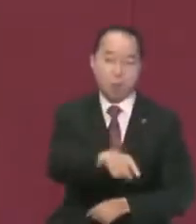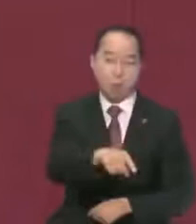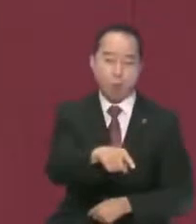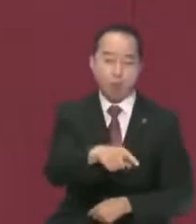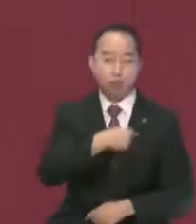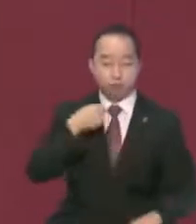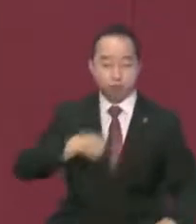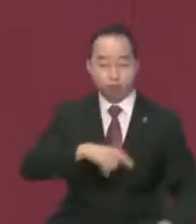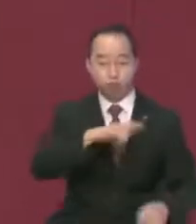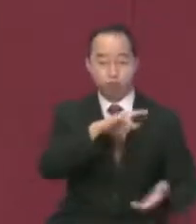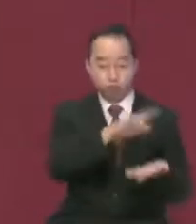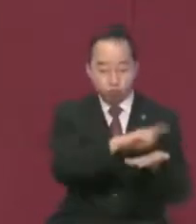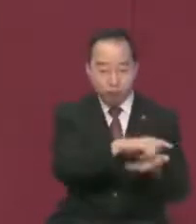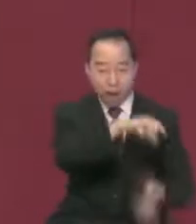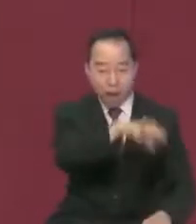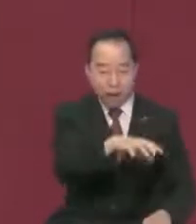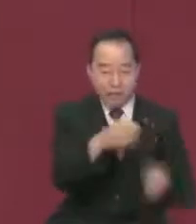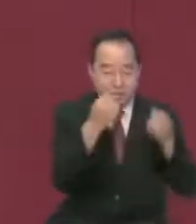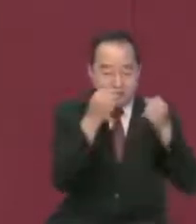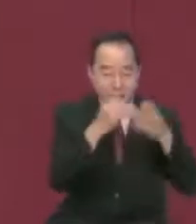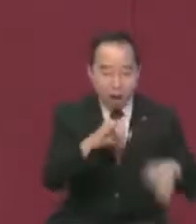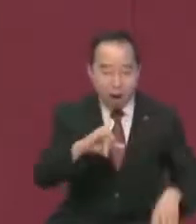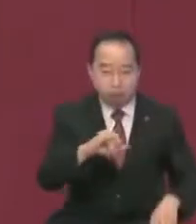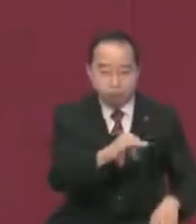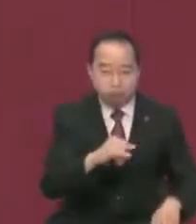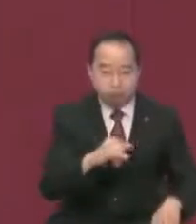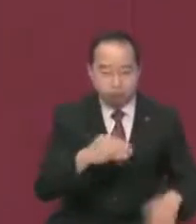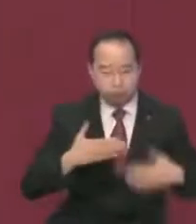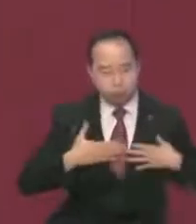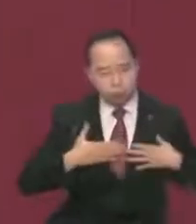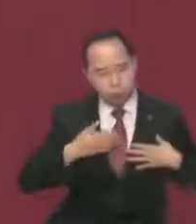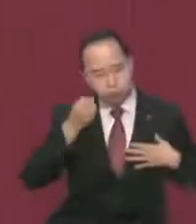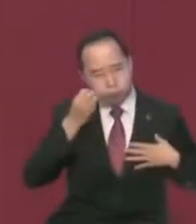우한에서 발생한 새로운 바이러스성 폐렴 사례,